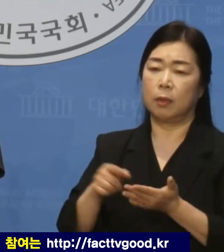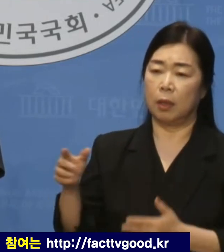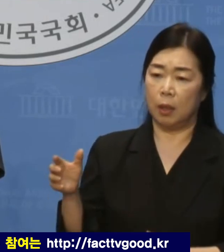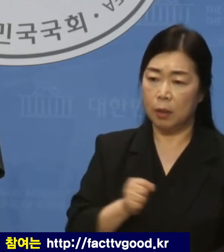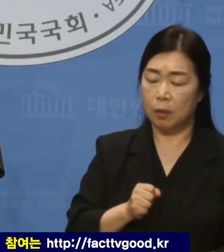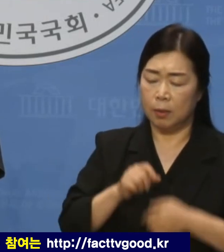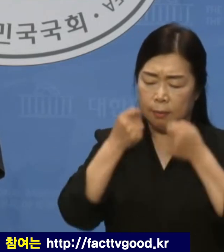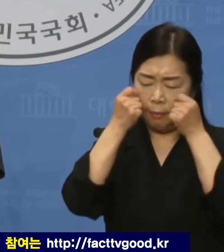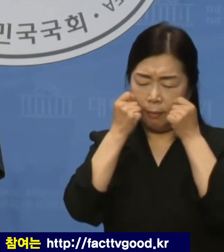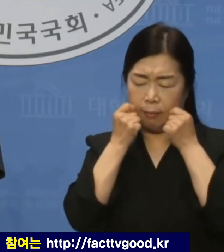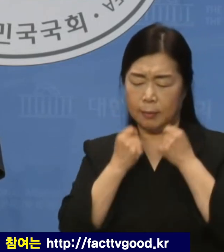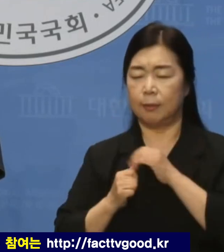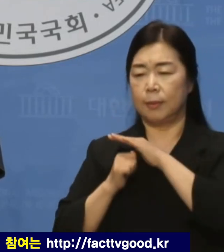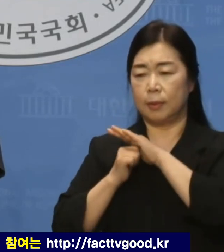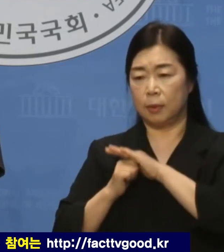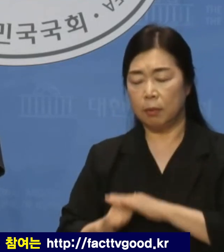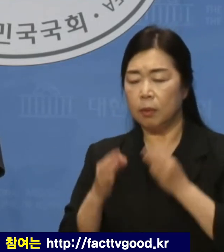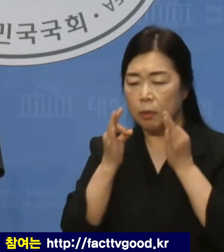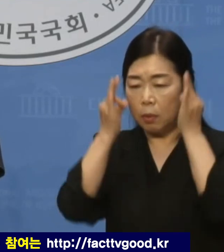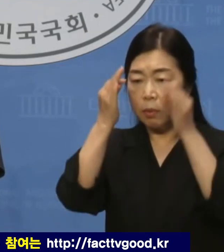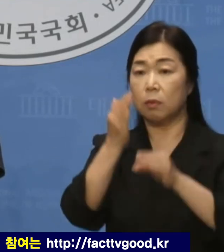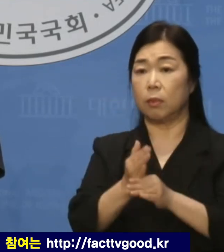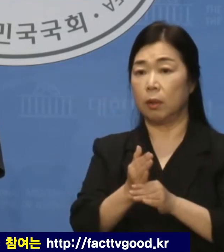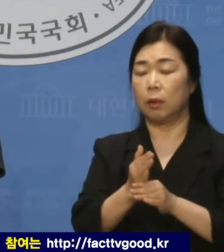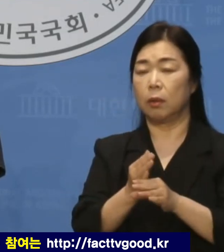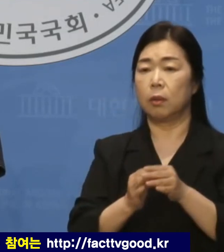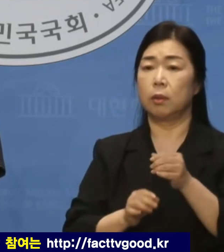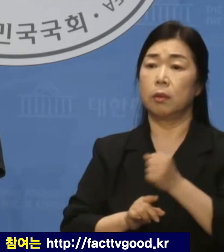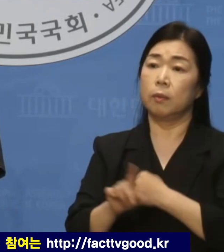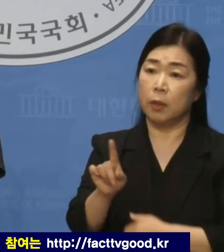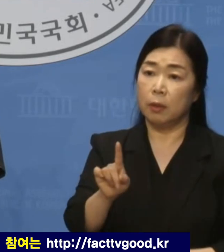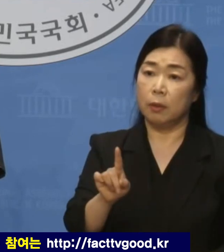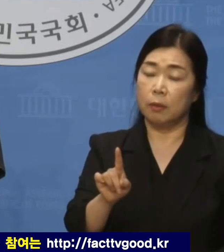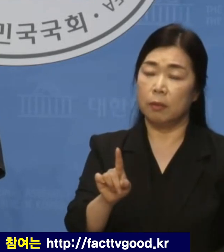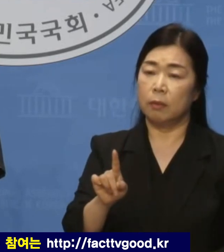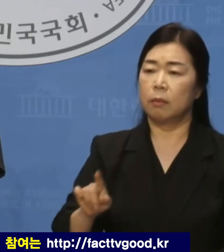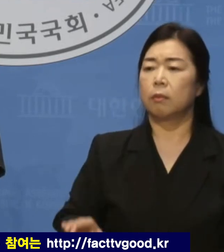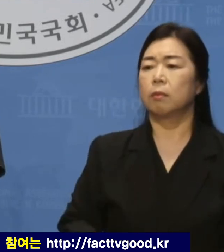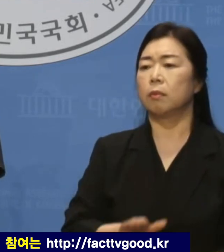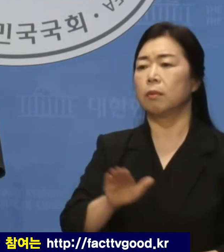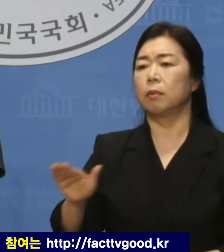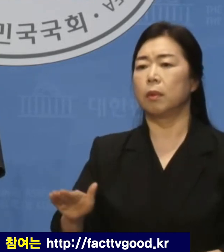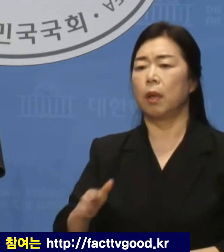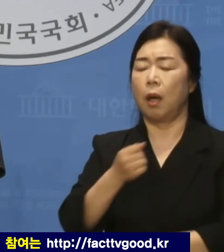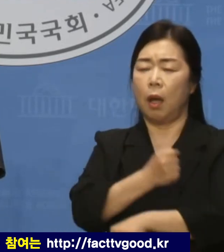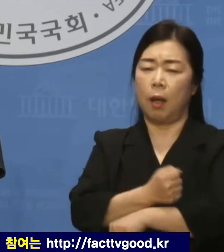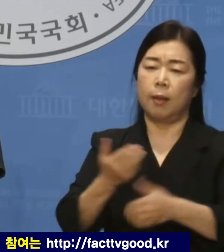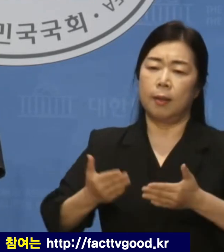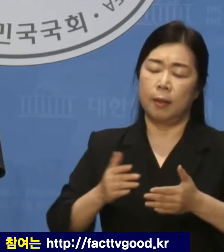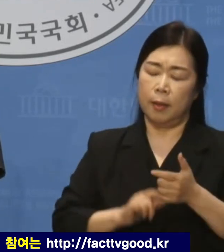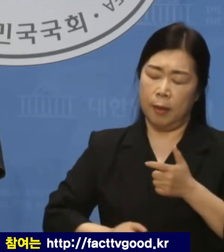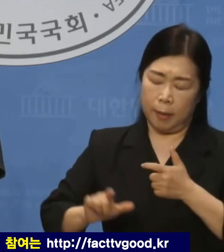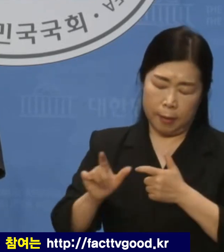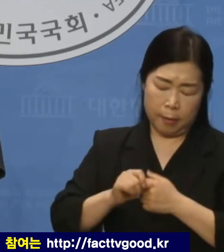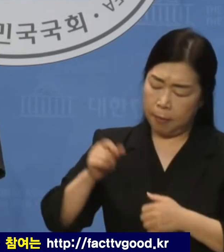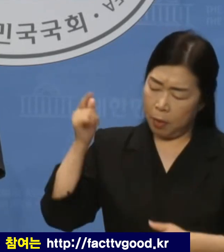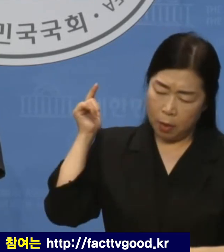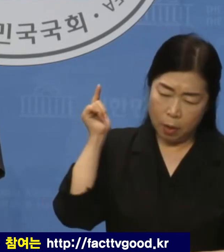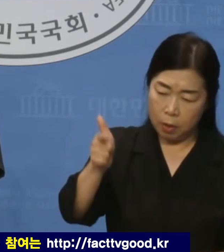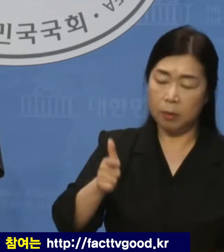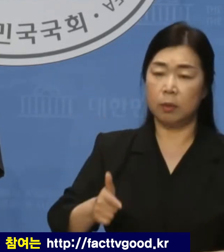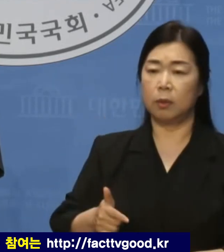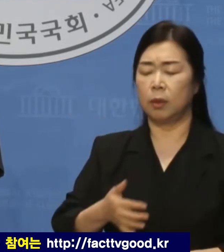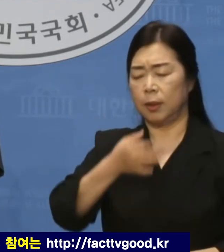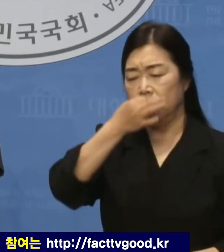슬픔을 참으려고 노력하고 있습니다. 그 이유는 우리가 가야 할 길이 아직은 멀고